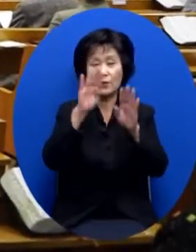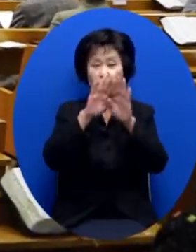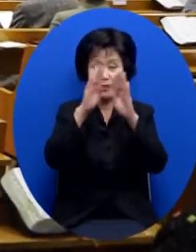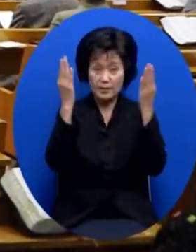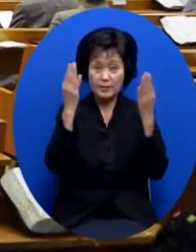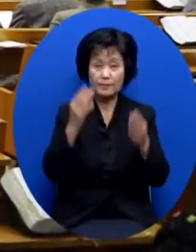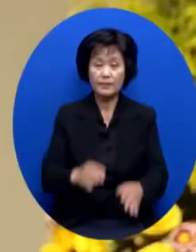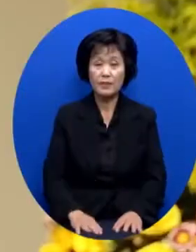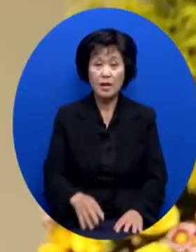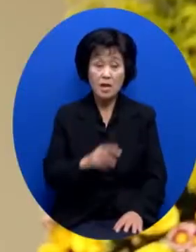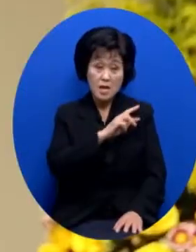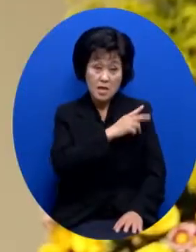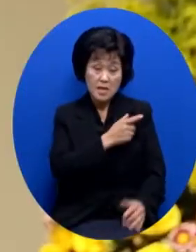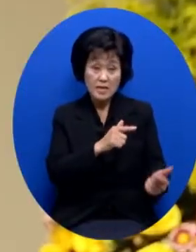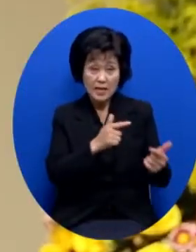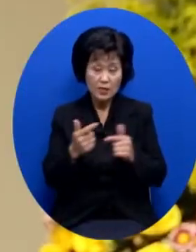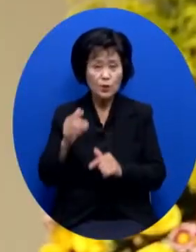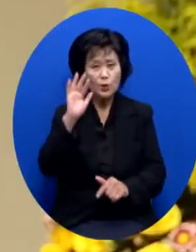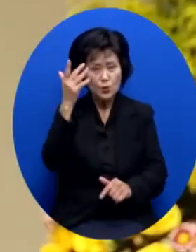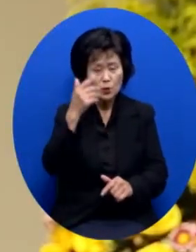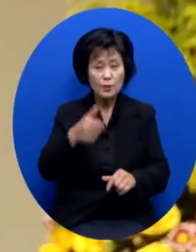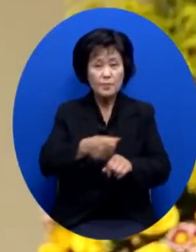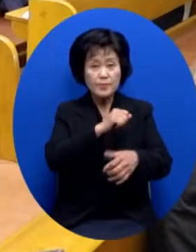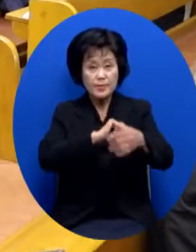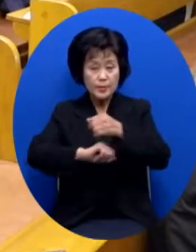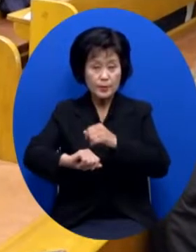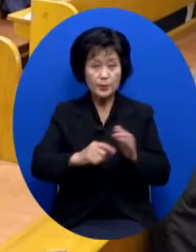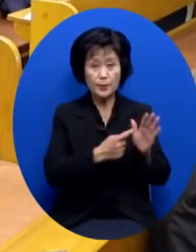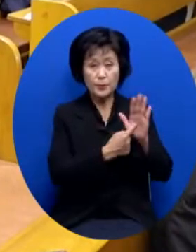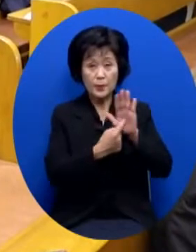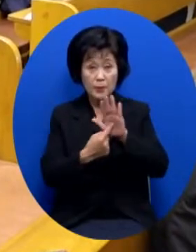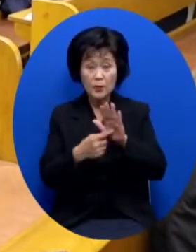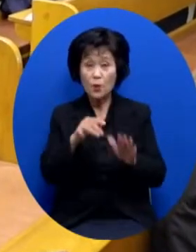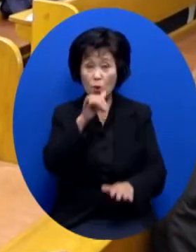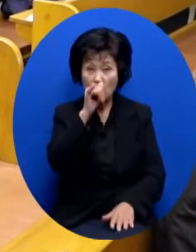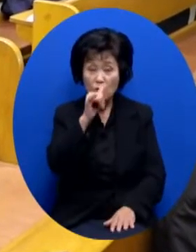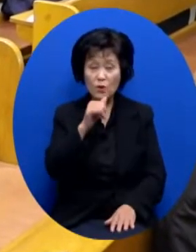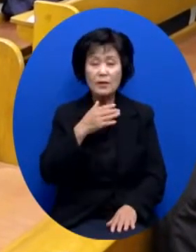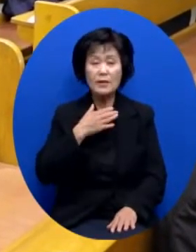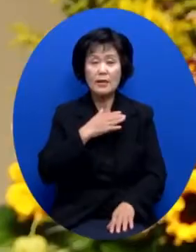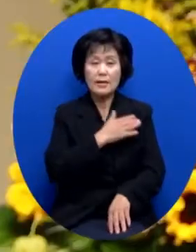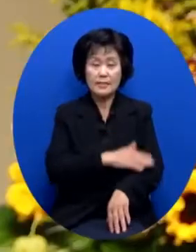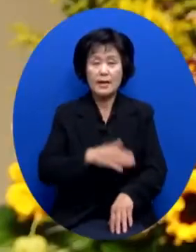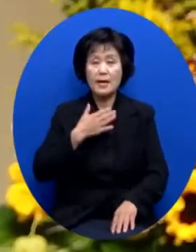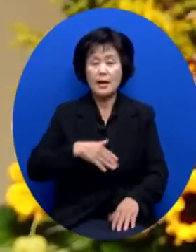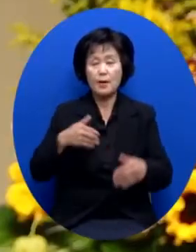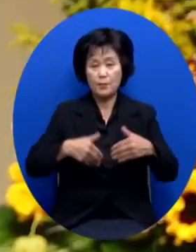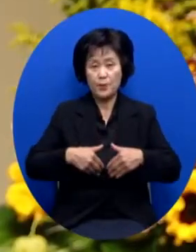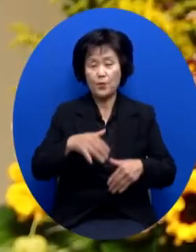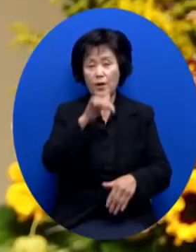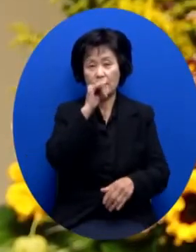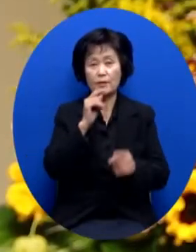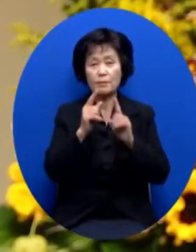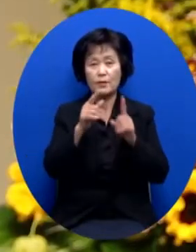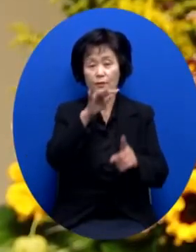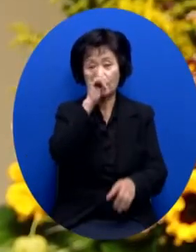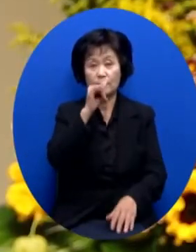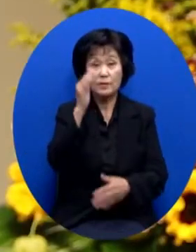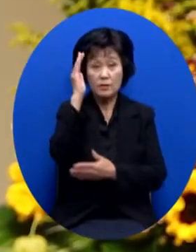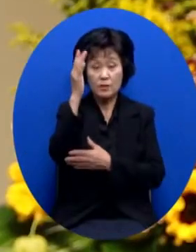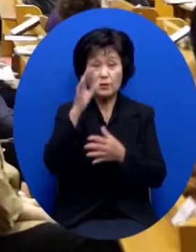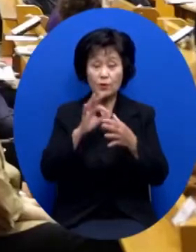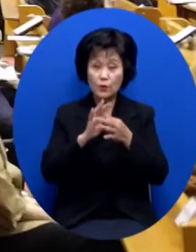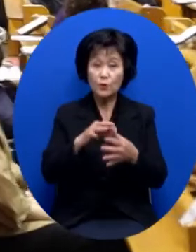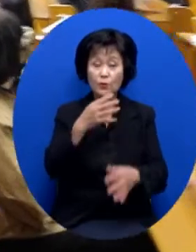적극적으로 모습을 드러내고 있는 이단을 잘 알아야 대비를 할 수 있다며 세미나의 취지를 설명했습니다. 이어 강연을 통해